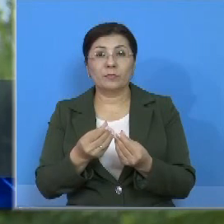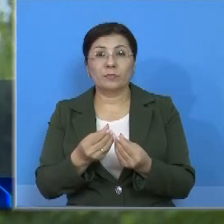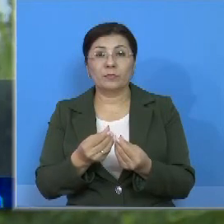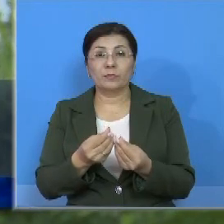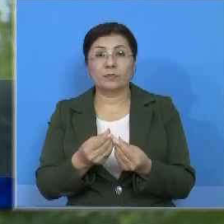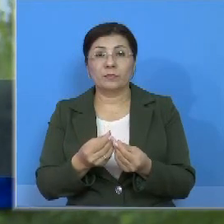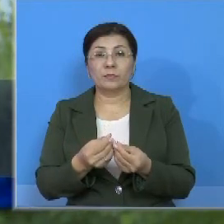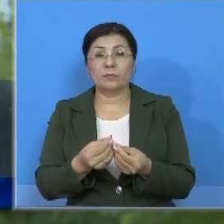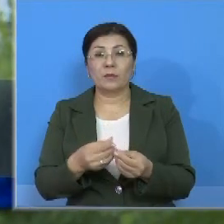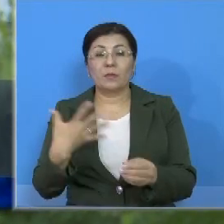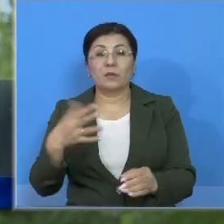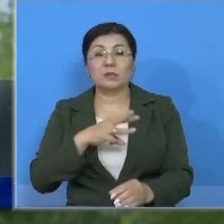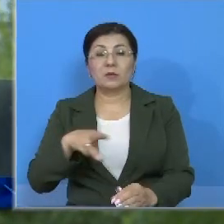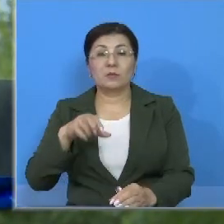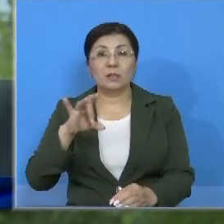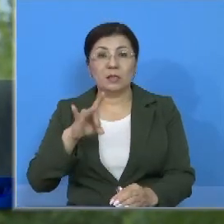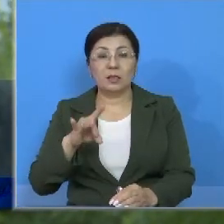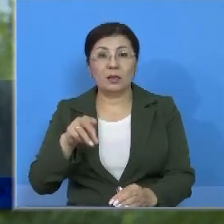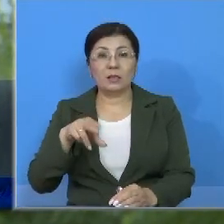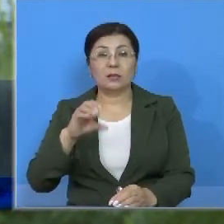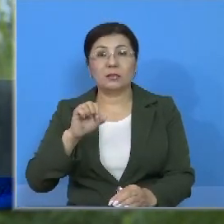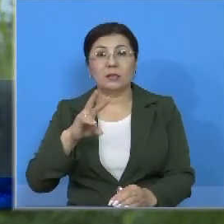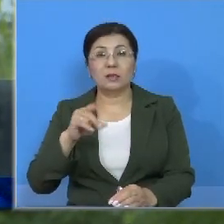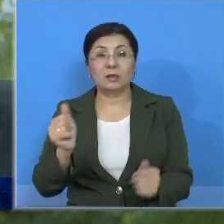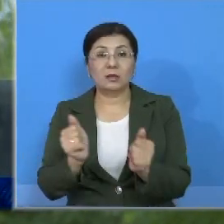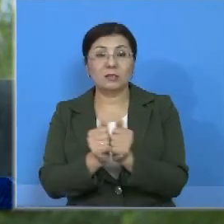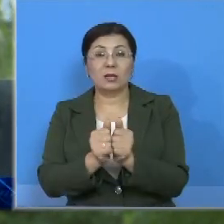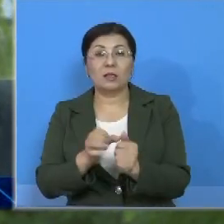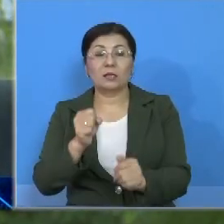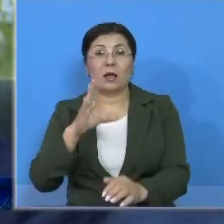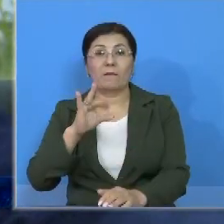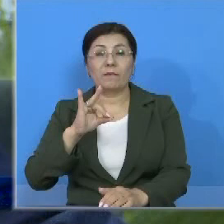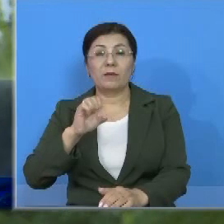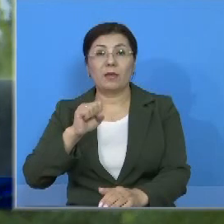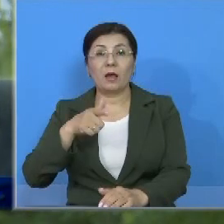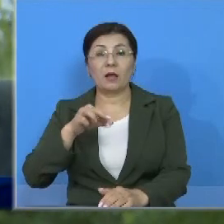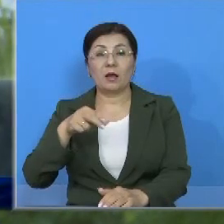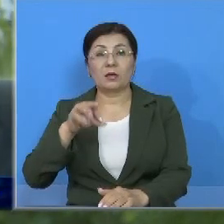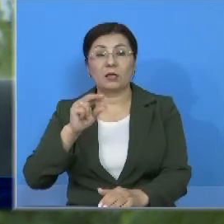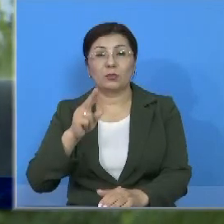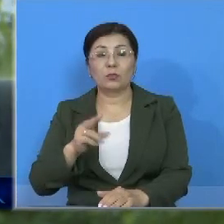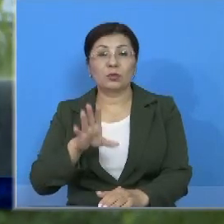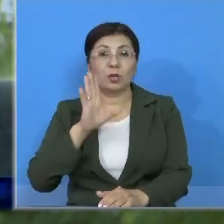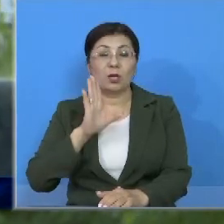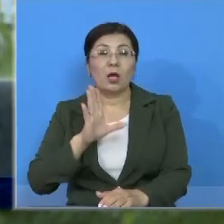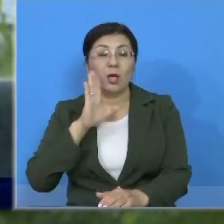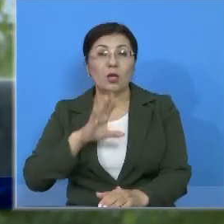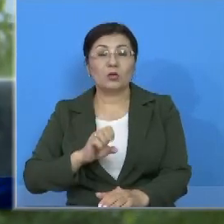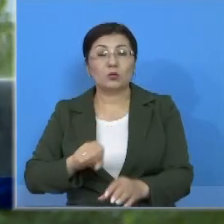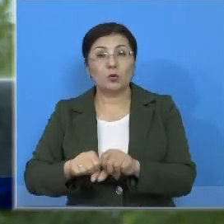ойласам 5 миллиардқа жақын ау деймін. Осыны сіз ішіне авиаградтың ішіне канализация салып, суаға салып шығу